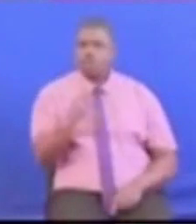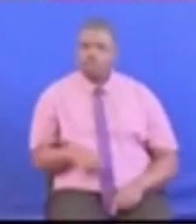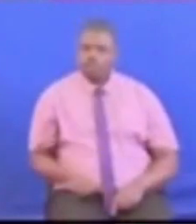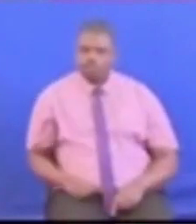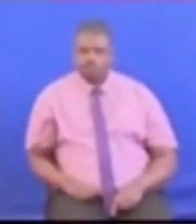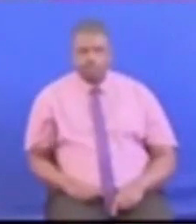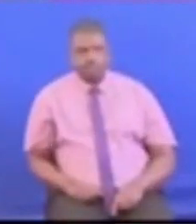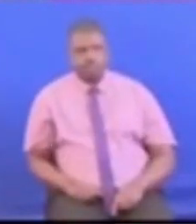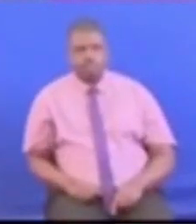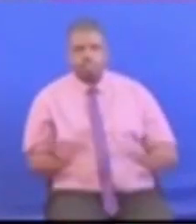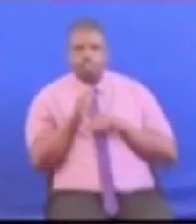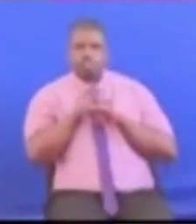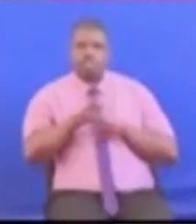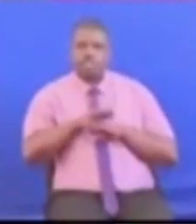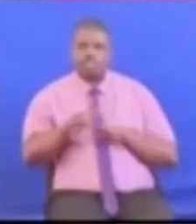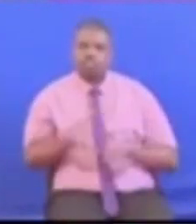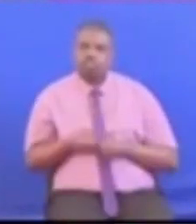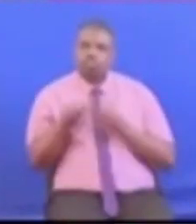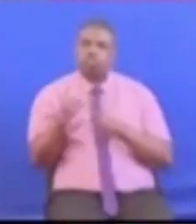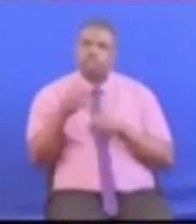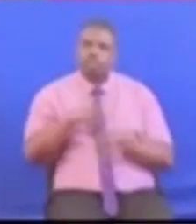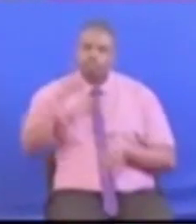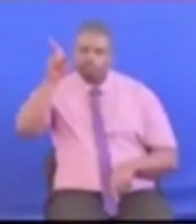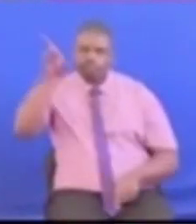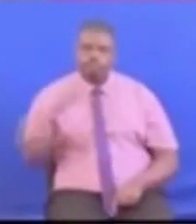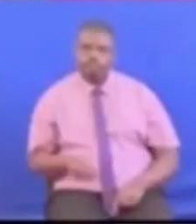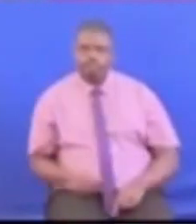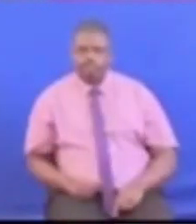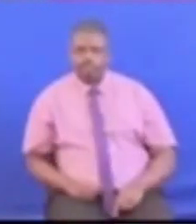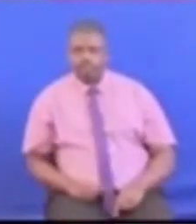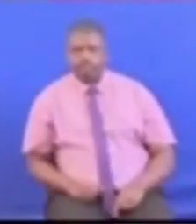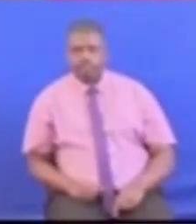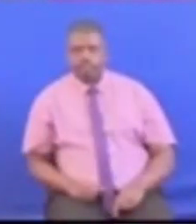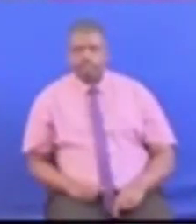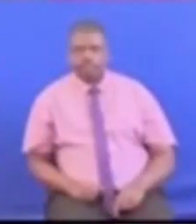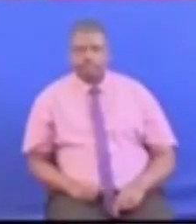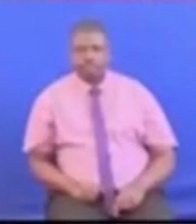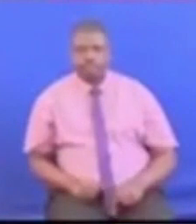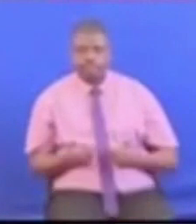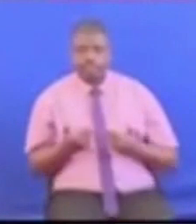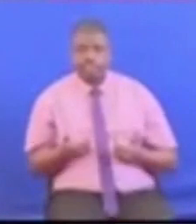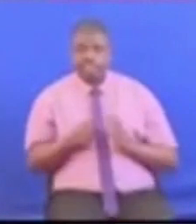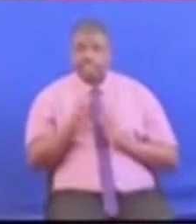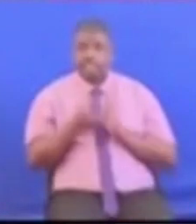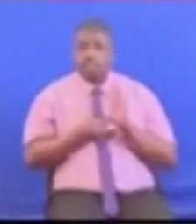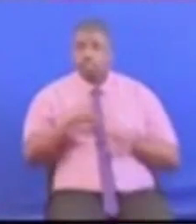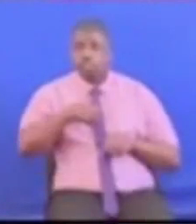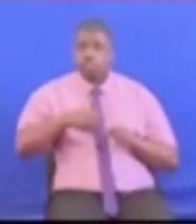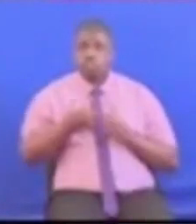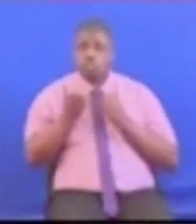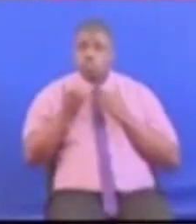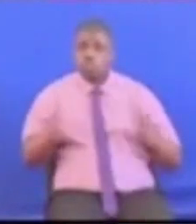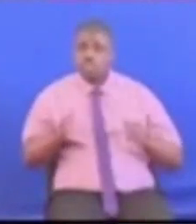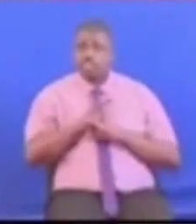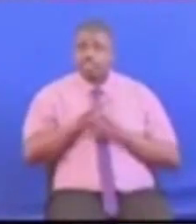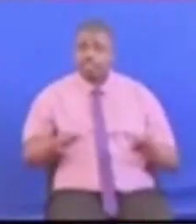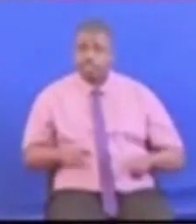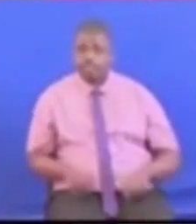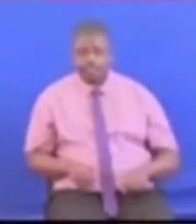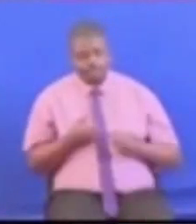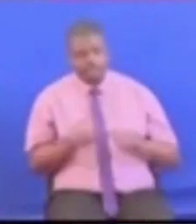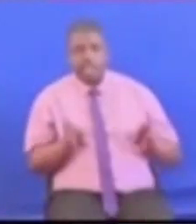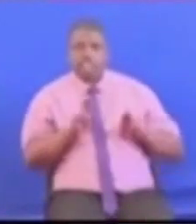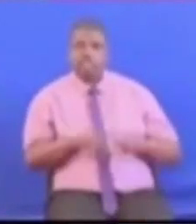maana ya yale maelezo niliyoyatoa wakati ule. Sasa waheshimiwa wabunge, kanuni zetu ziko wazi kabisa adhabu